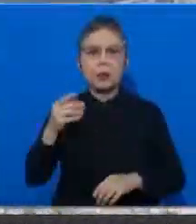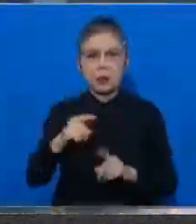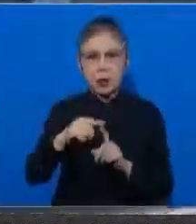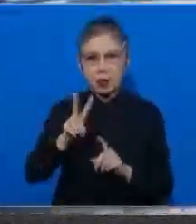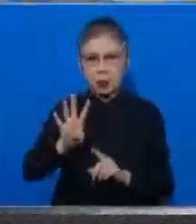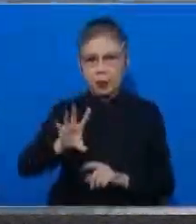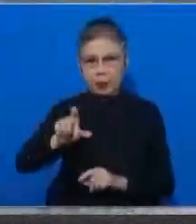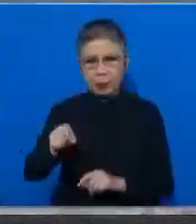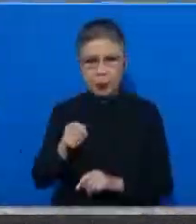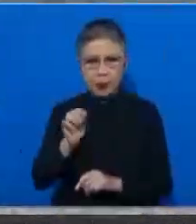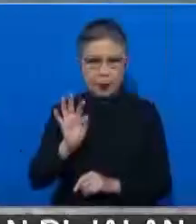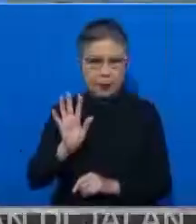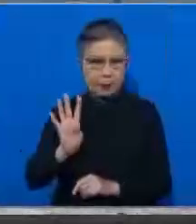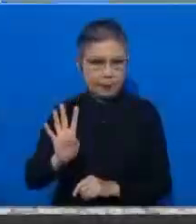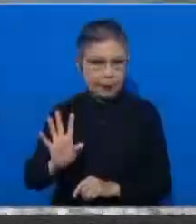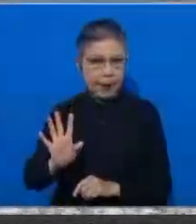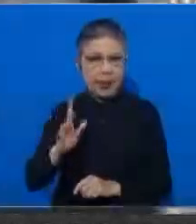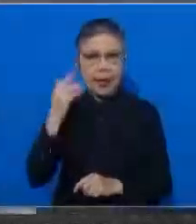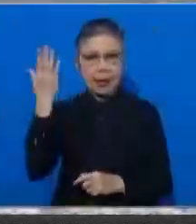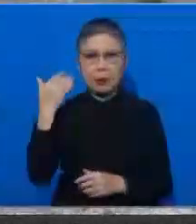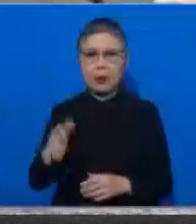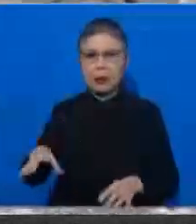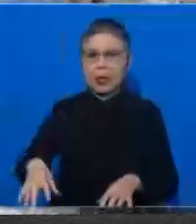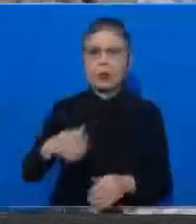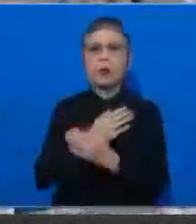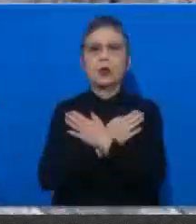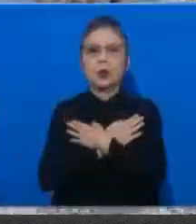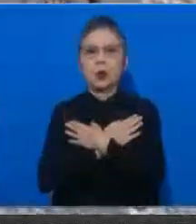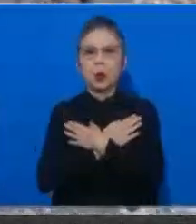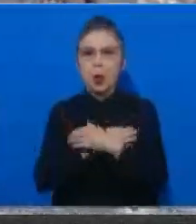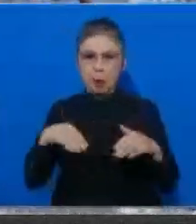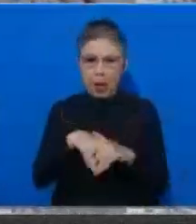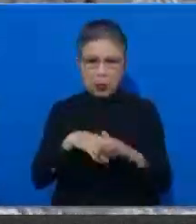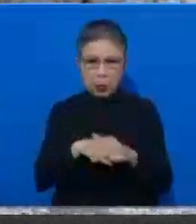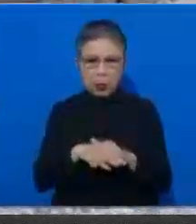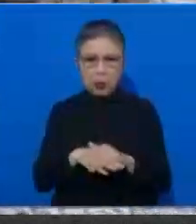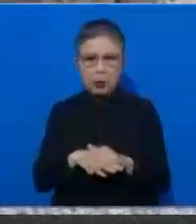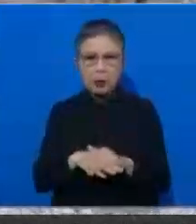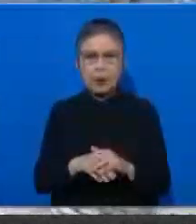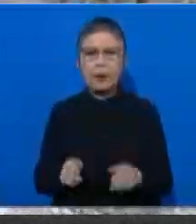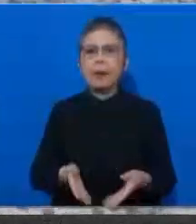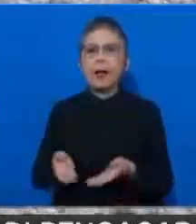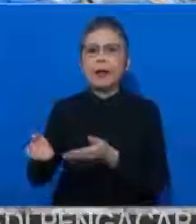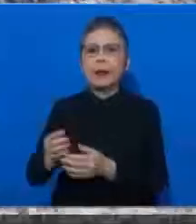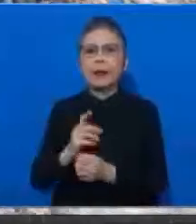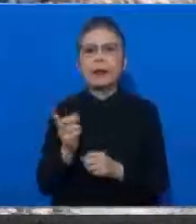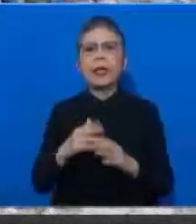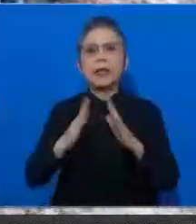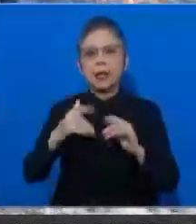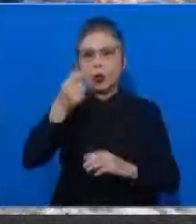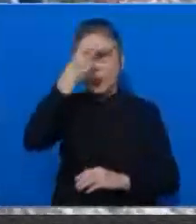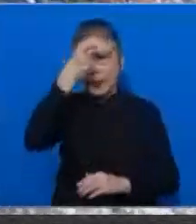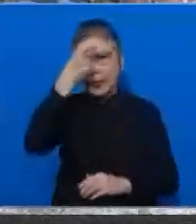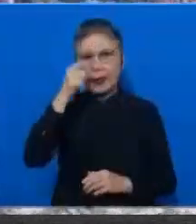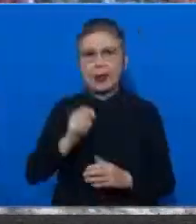lalu. Sebuah mobil ambulans pengangkut jenazah ini terperosok saat akan mengantar jenazah dari RSUD